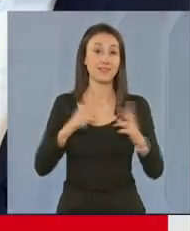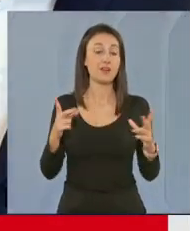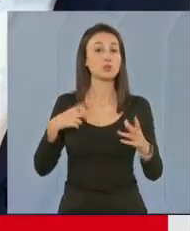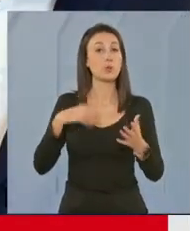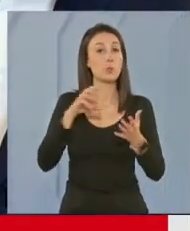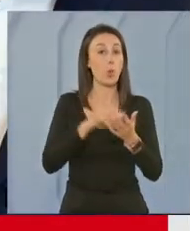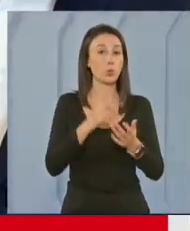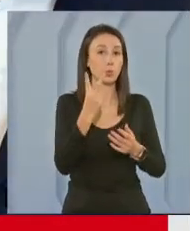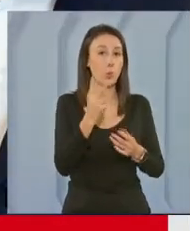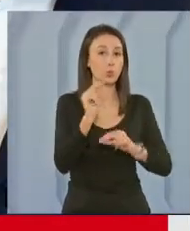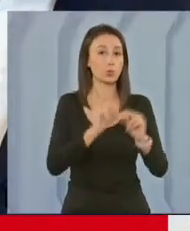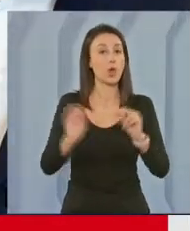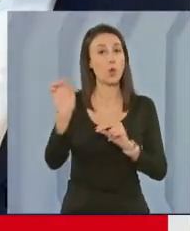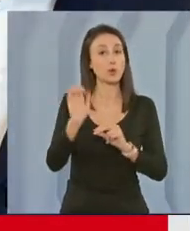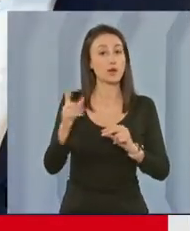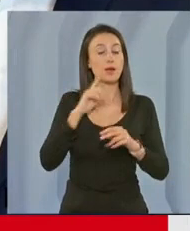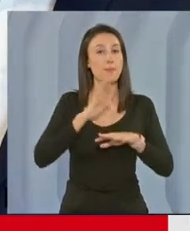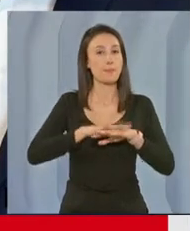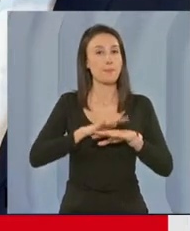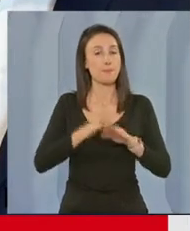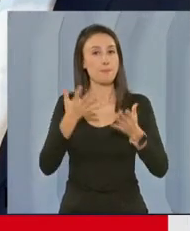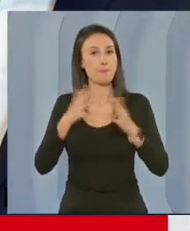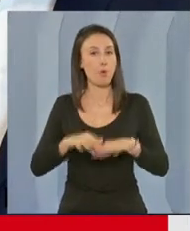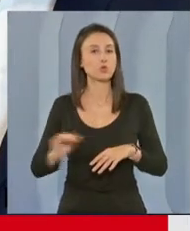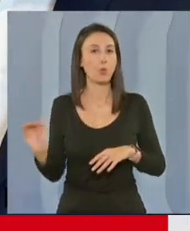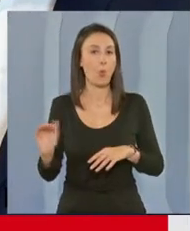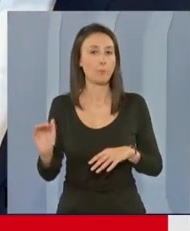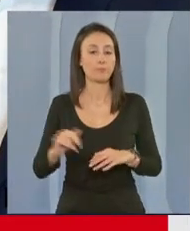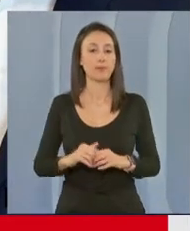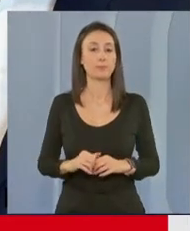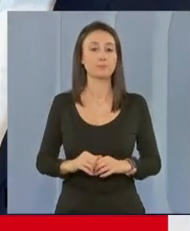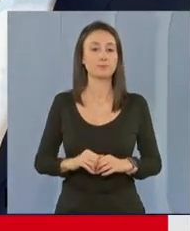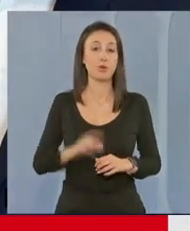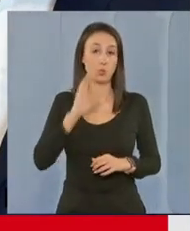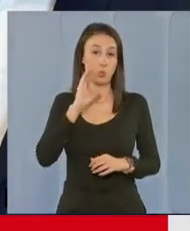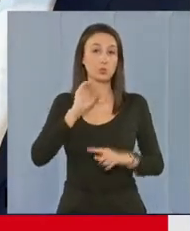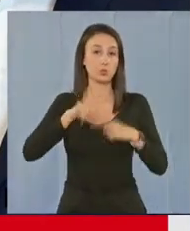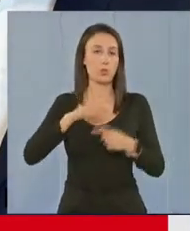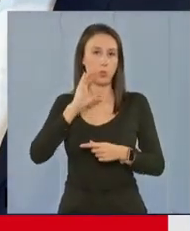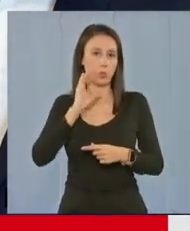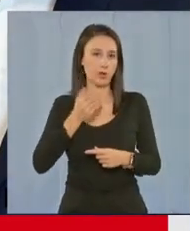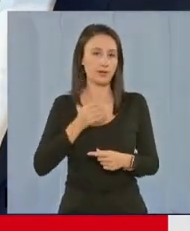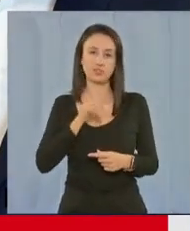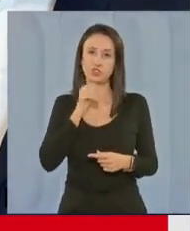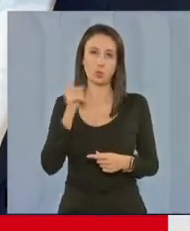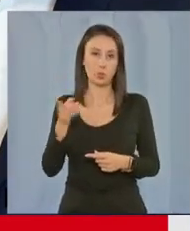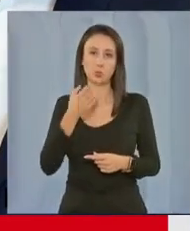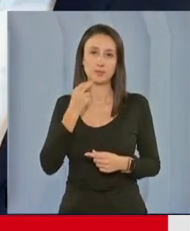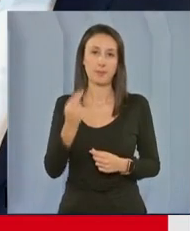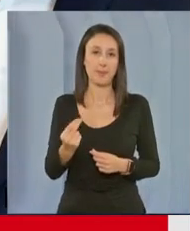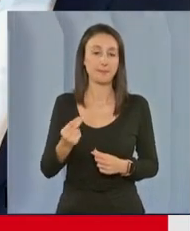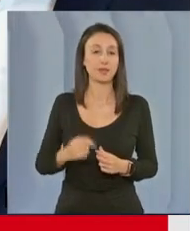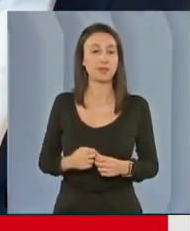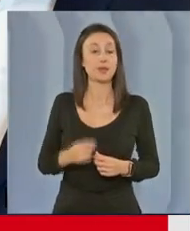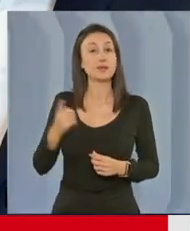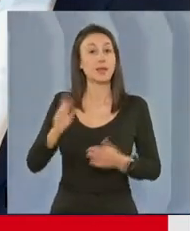pe locul 2 în Uniunea Europeană la rata mortalității infantile, pe Bulgaria, adică nici în celălalt segment nu stăm foarte bine, ceea